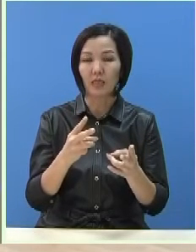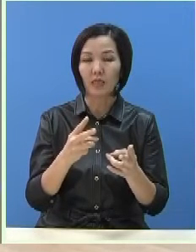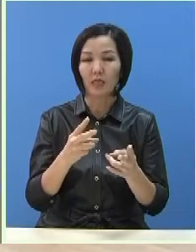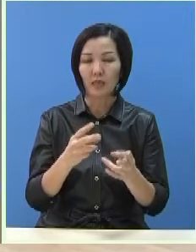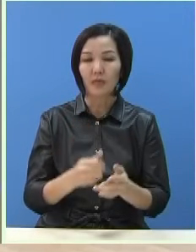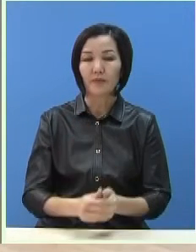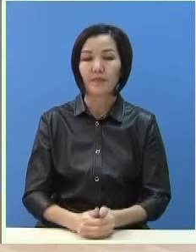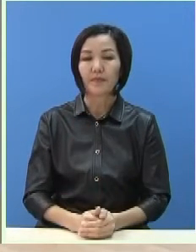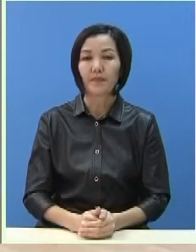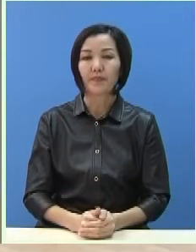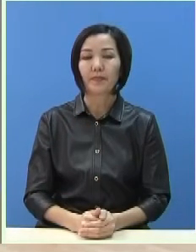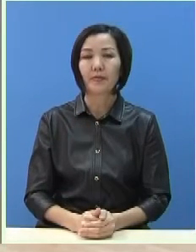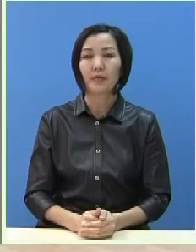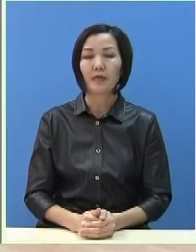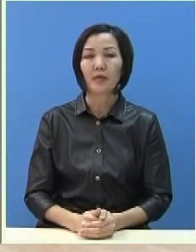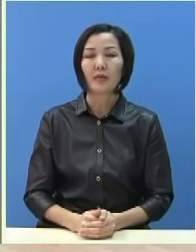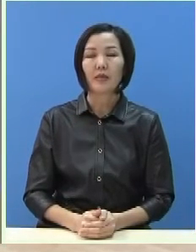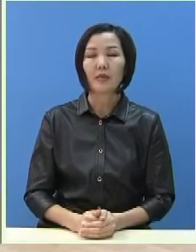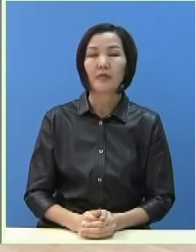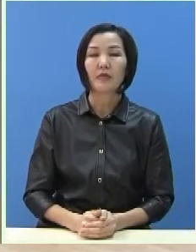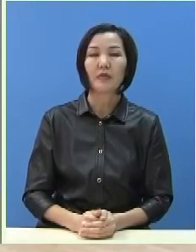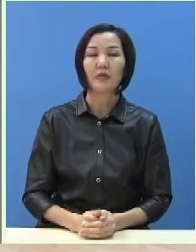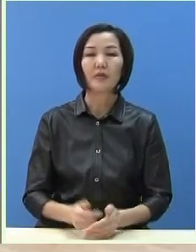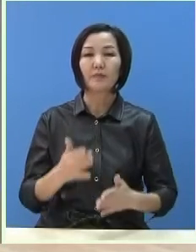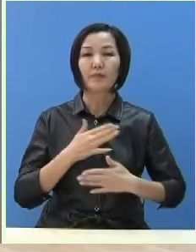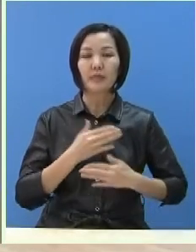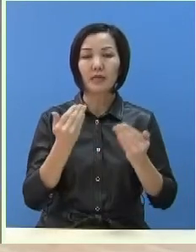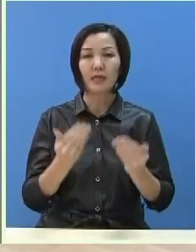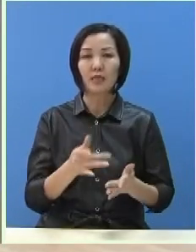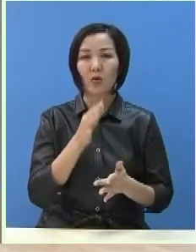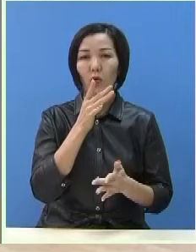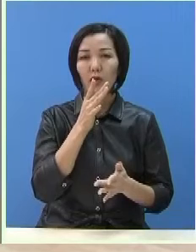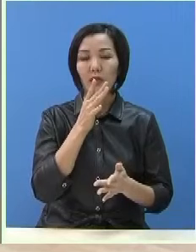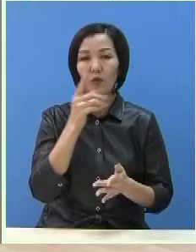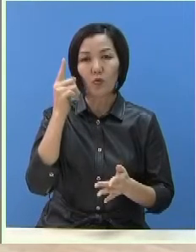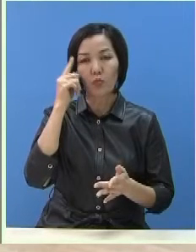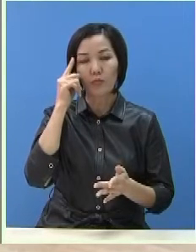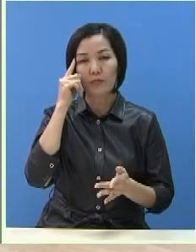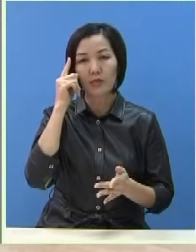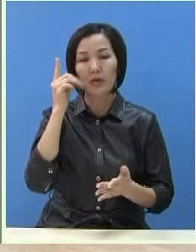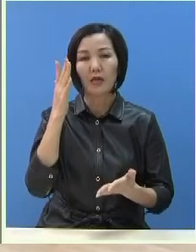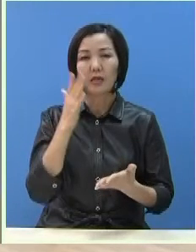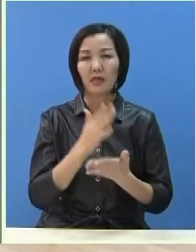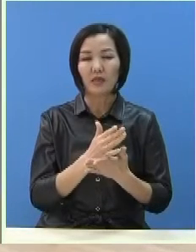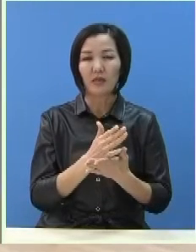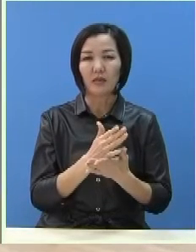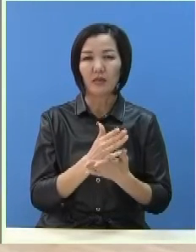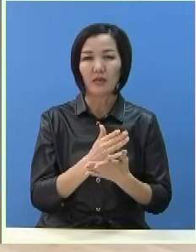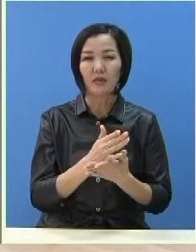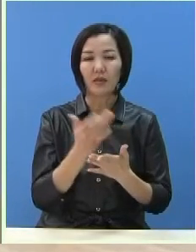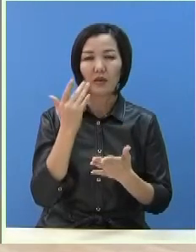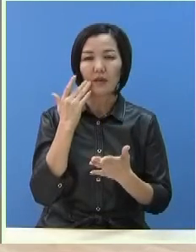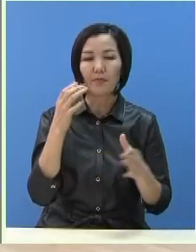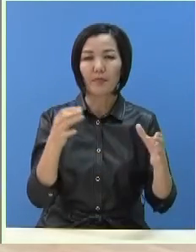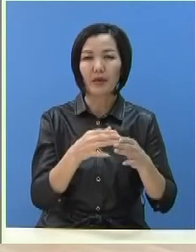сұхбатында президент. Сонан кейін біз қазіргі кезде мына ойымызға салып алғанымыз мына партия дейін.